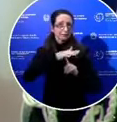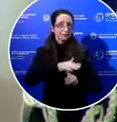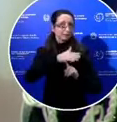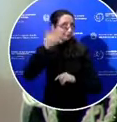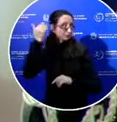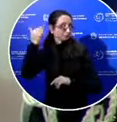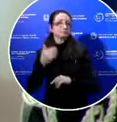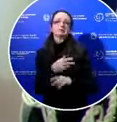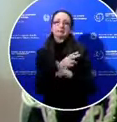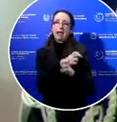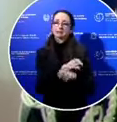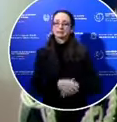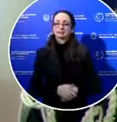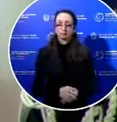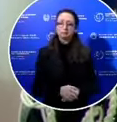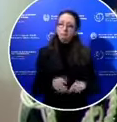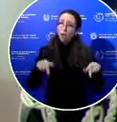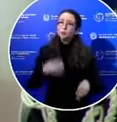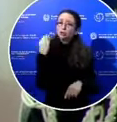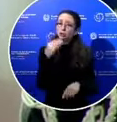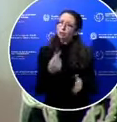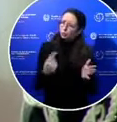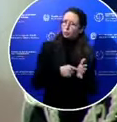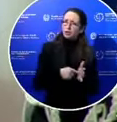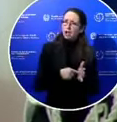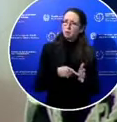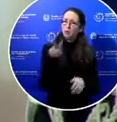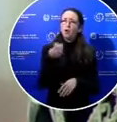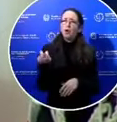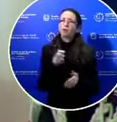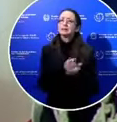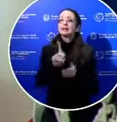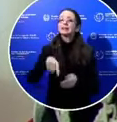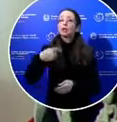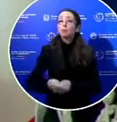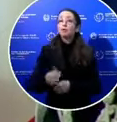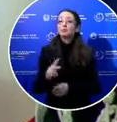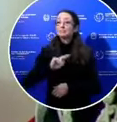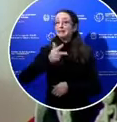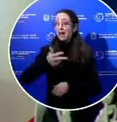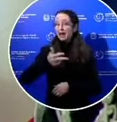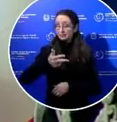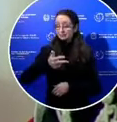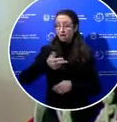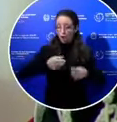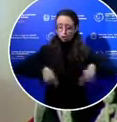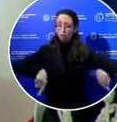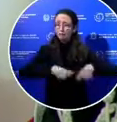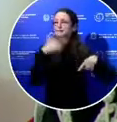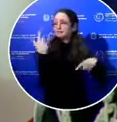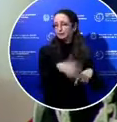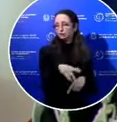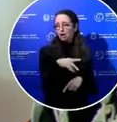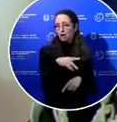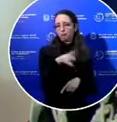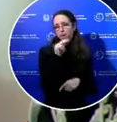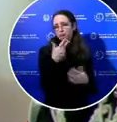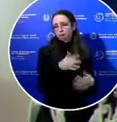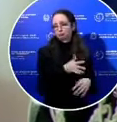Trieste. E ricominciamo qui da Genova, 20 anni dopo quella che fu la terza conferenza, che è stata anche citata